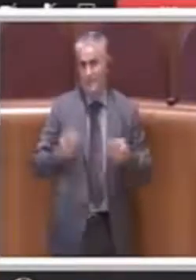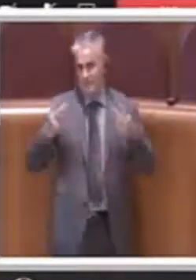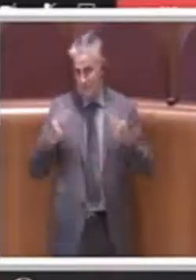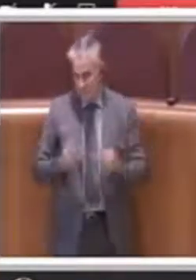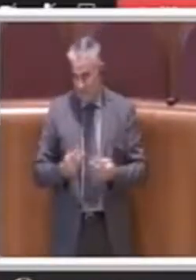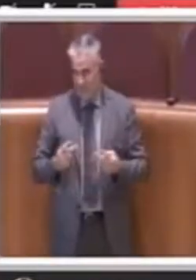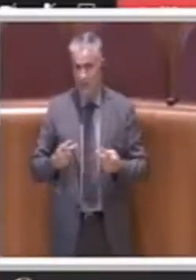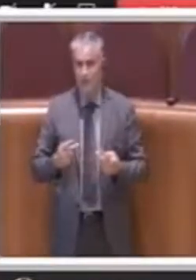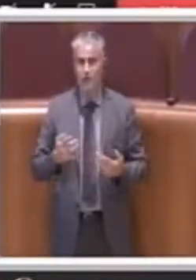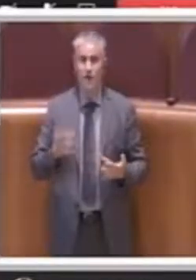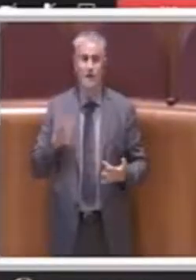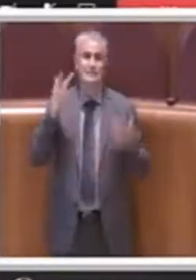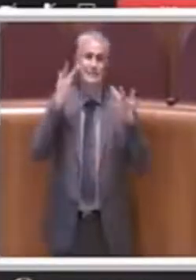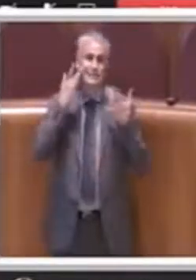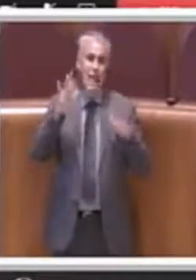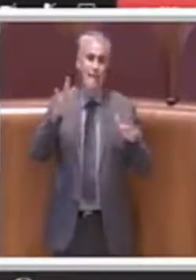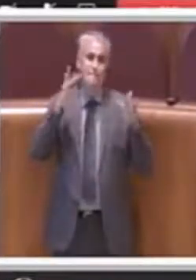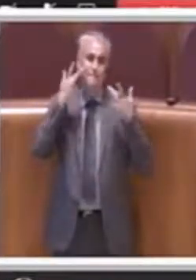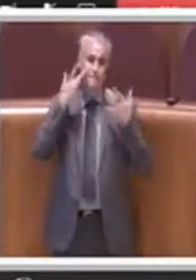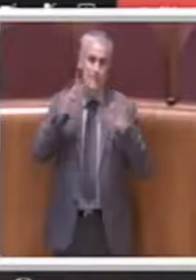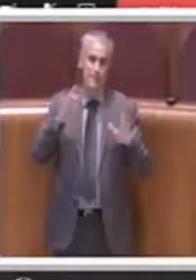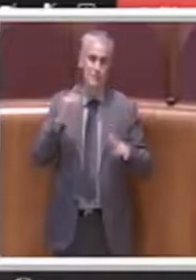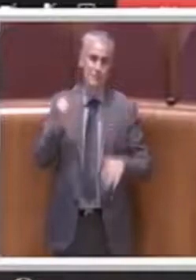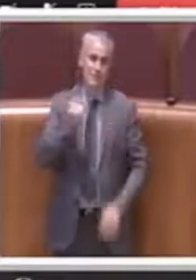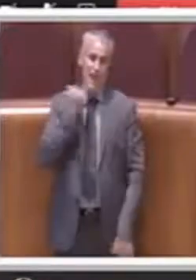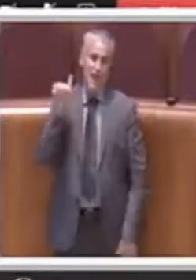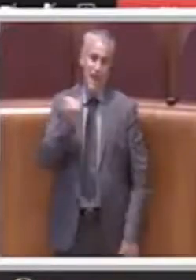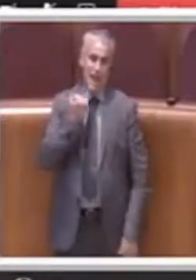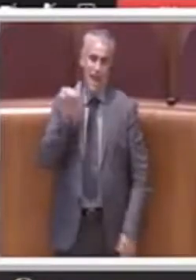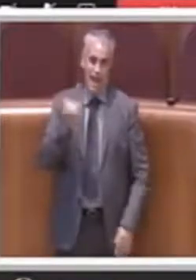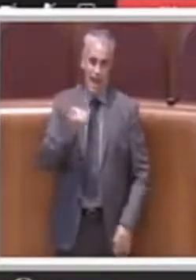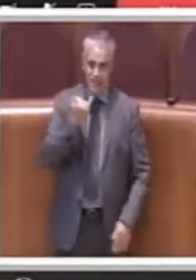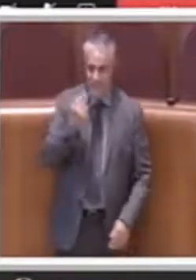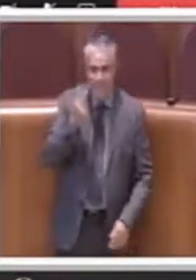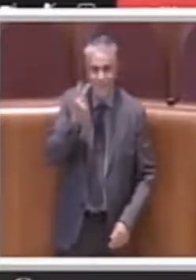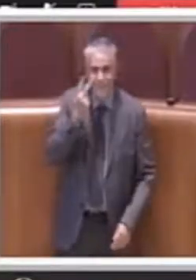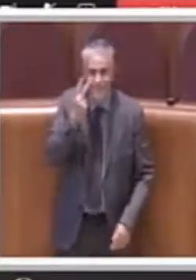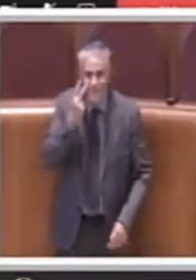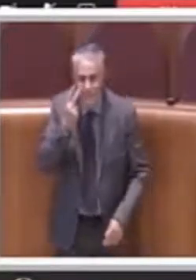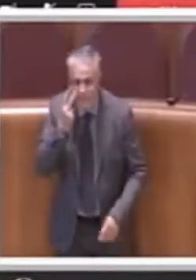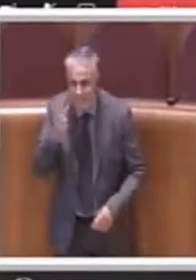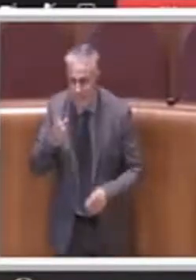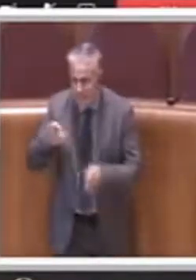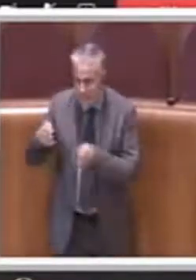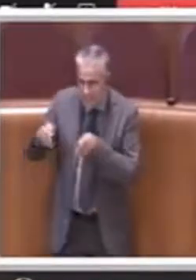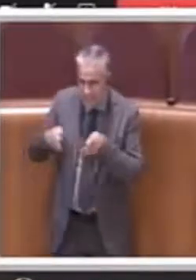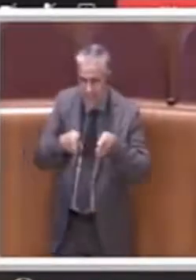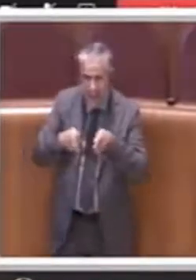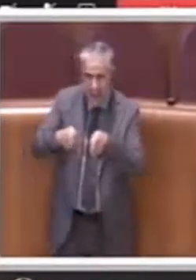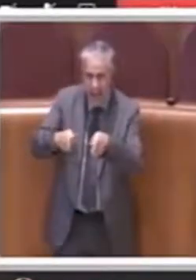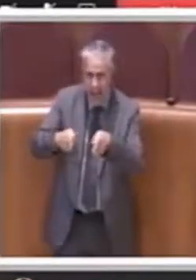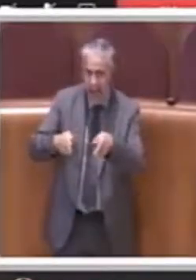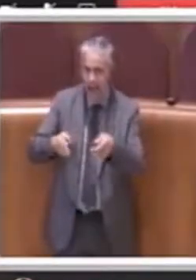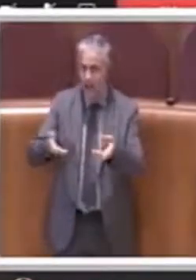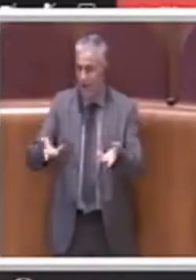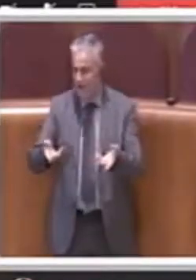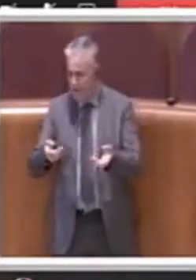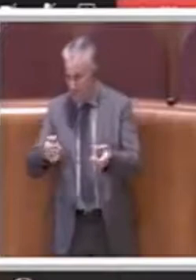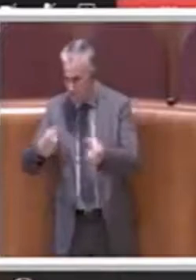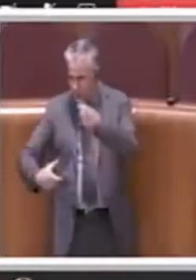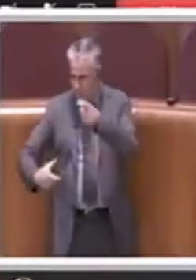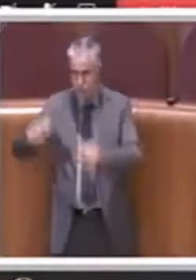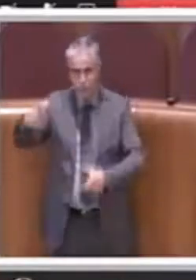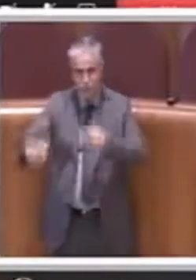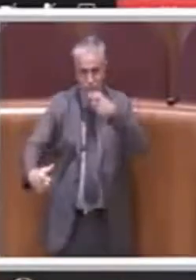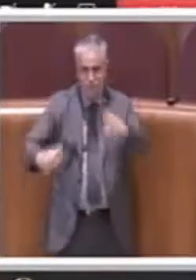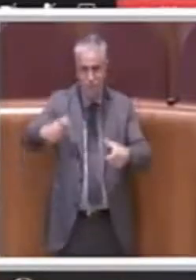è molto, come dire, semplice, è molto più facile, no? È andare a ricoprire un manto un po'